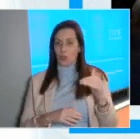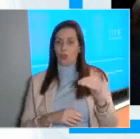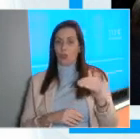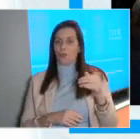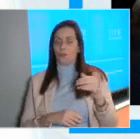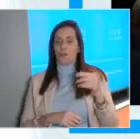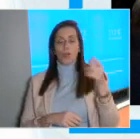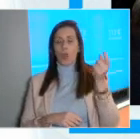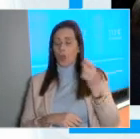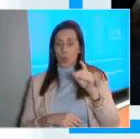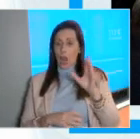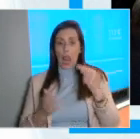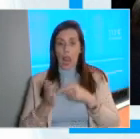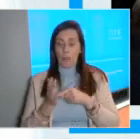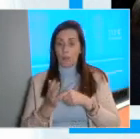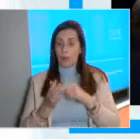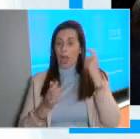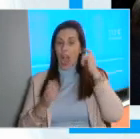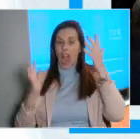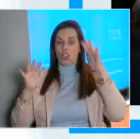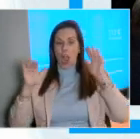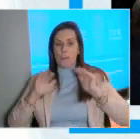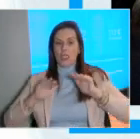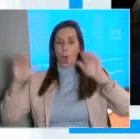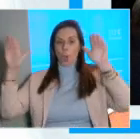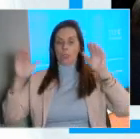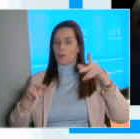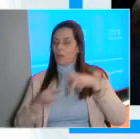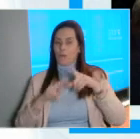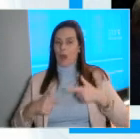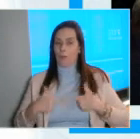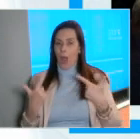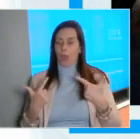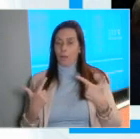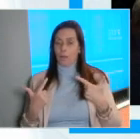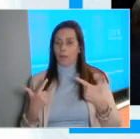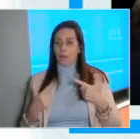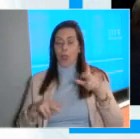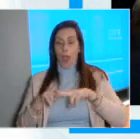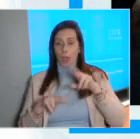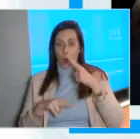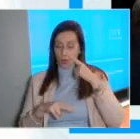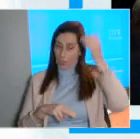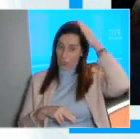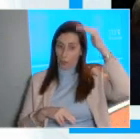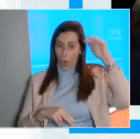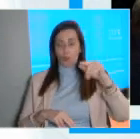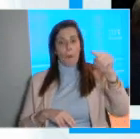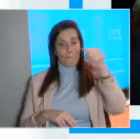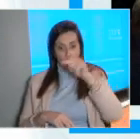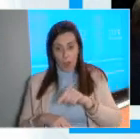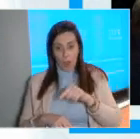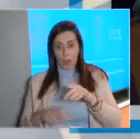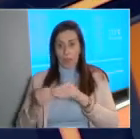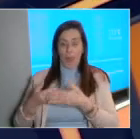סמוטריץ'. העילה, רעש המטוסים מנתב"ג שממרר את חייהם. בהמשך ראו שבצלאל סמוטריץ' יצא אליהם